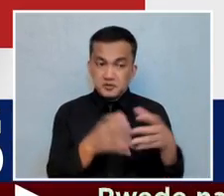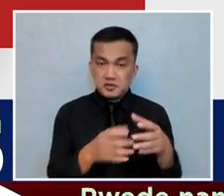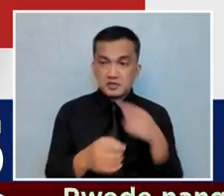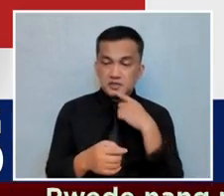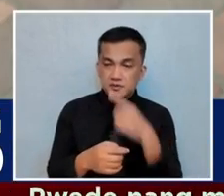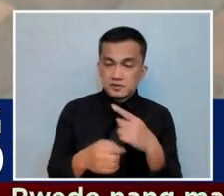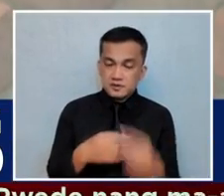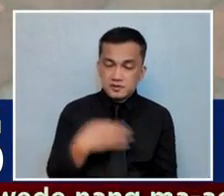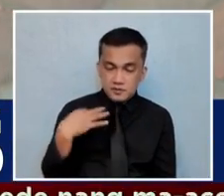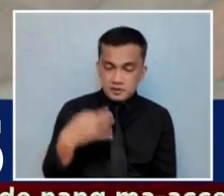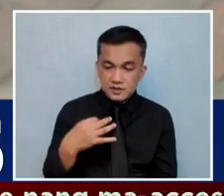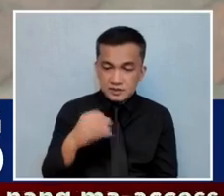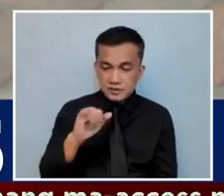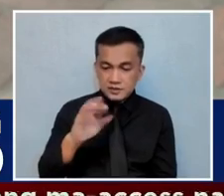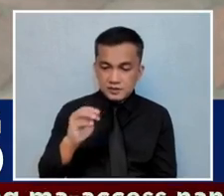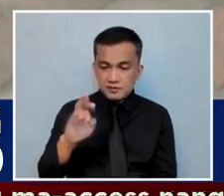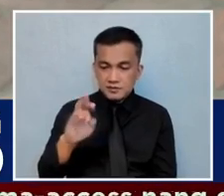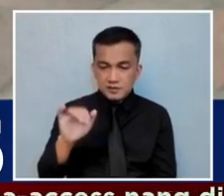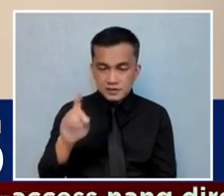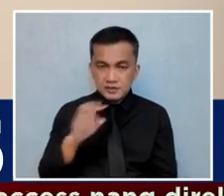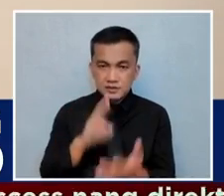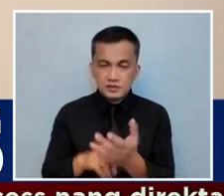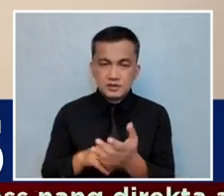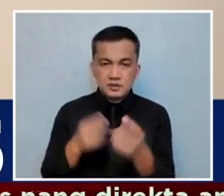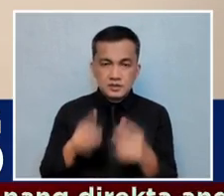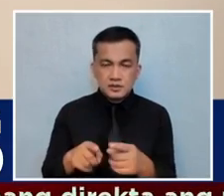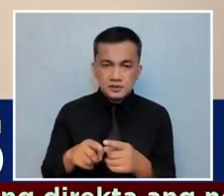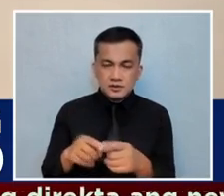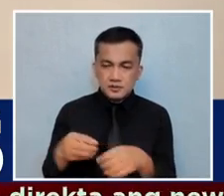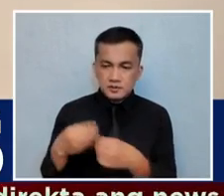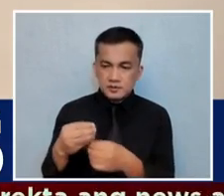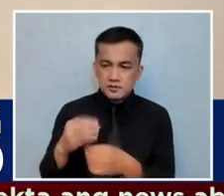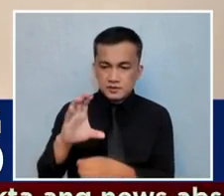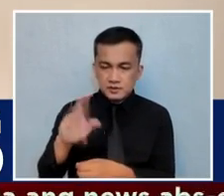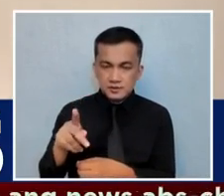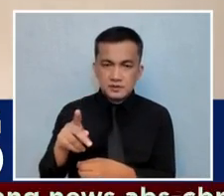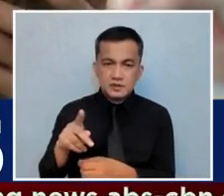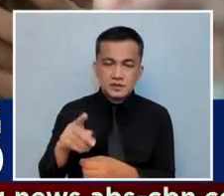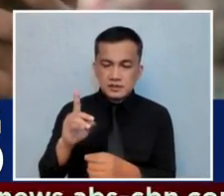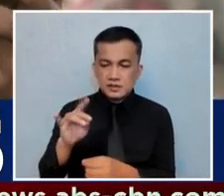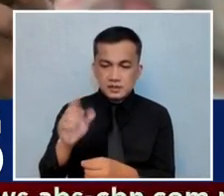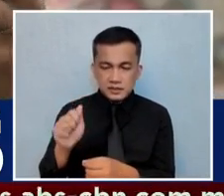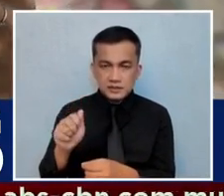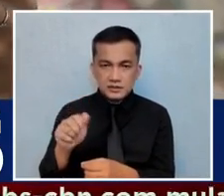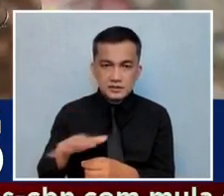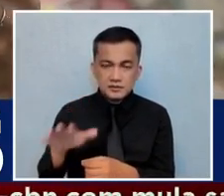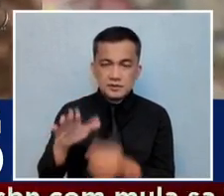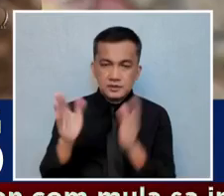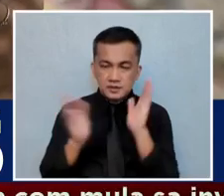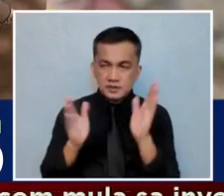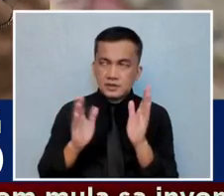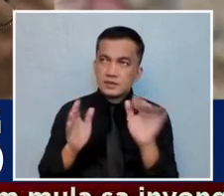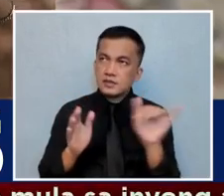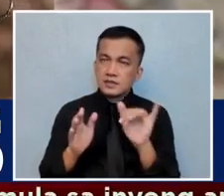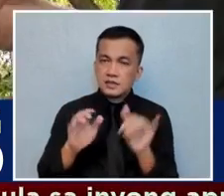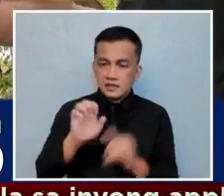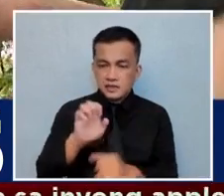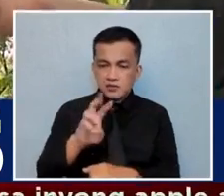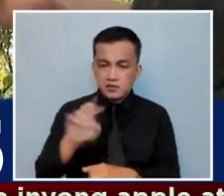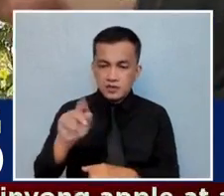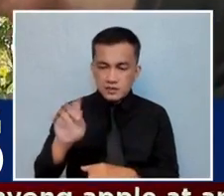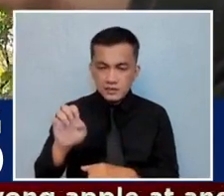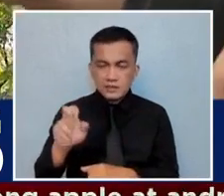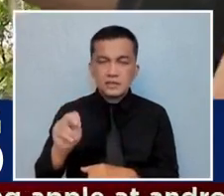card registration na nangyayari tuwing binibigay ng mobile phone user ang data nito sa mga serbisyo tulad ng e-wallet o online